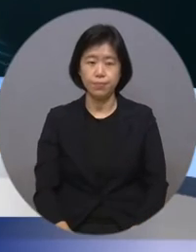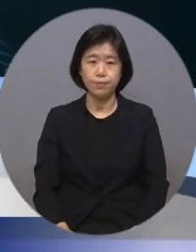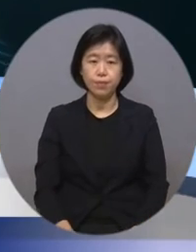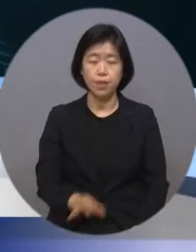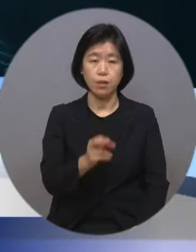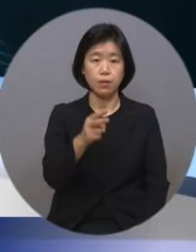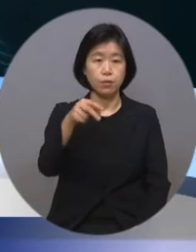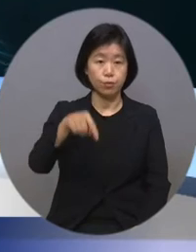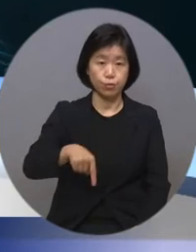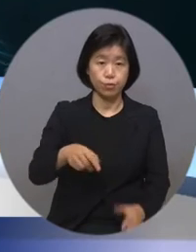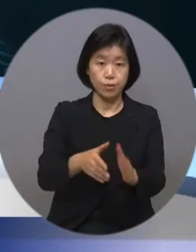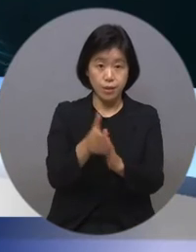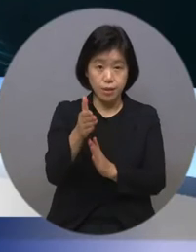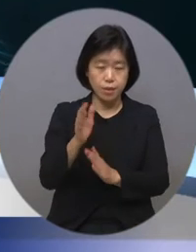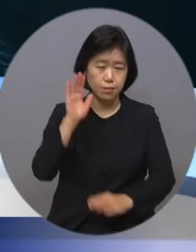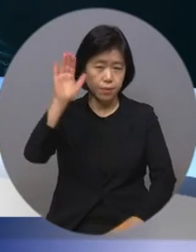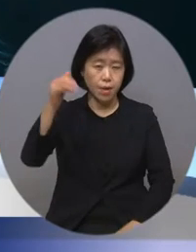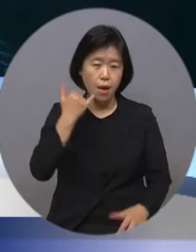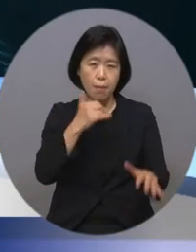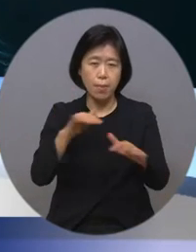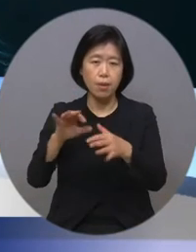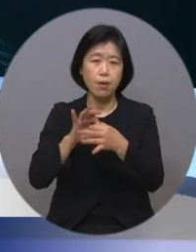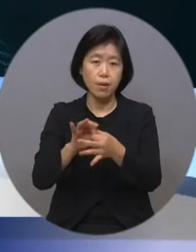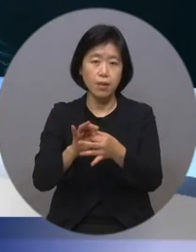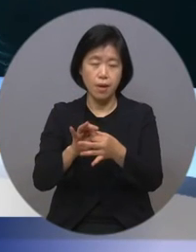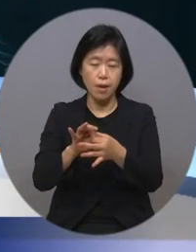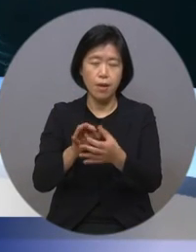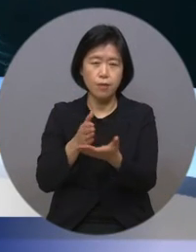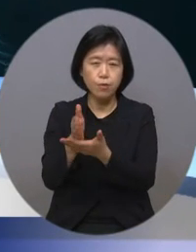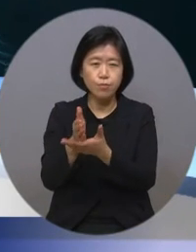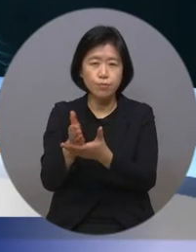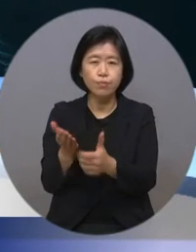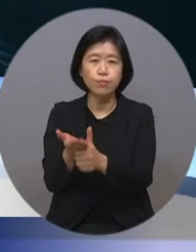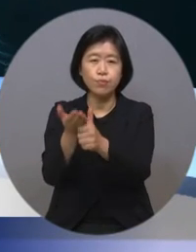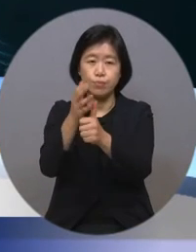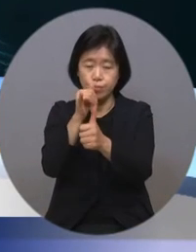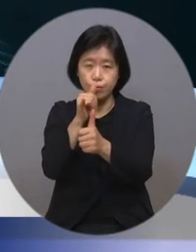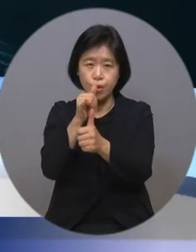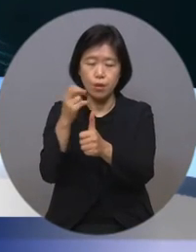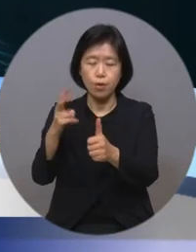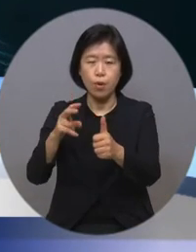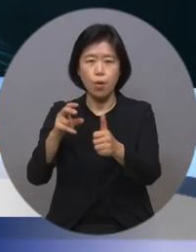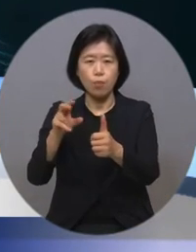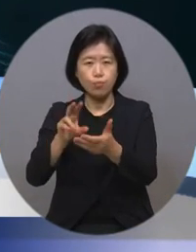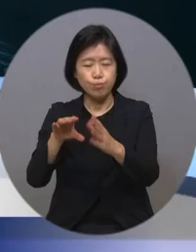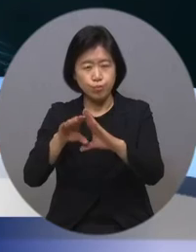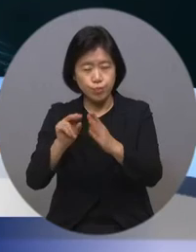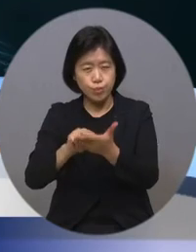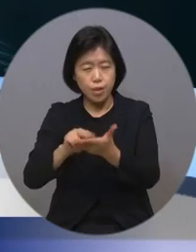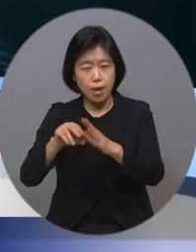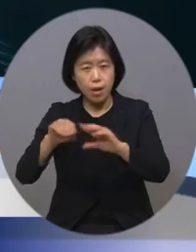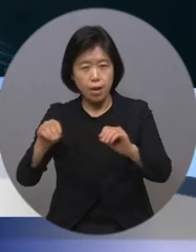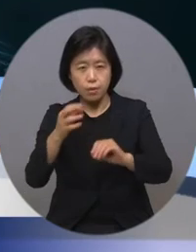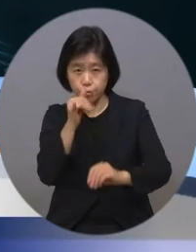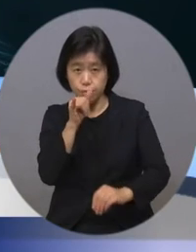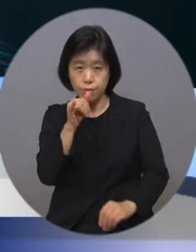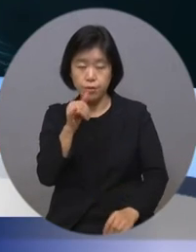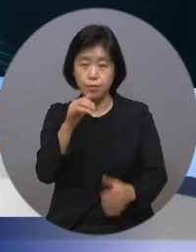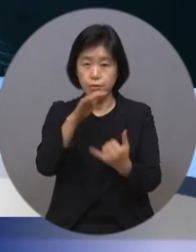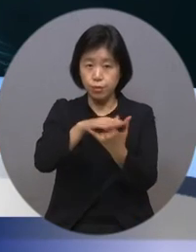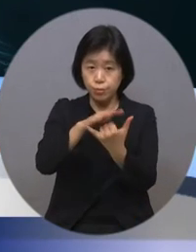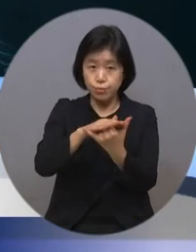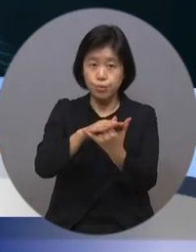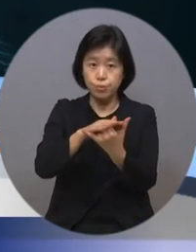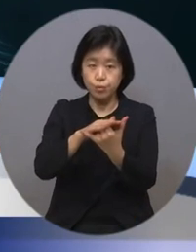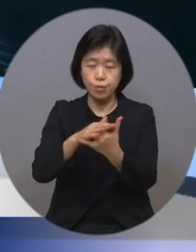여수시가 미래 해양 인재를 양성하고 해양 관련 재난 상황에서 청소년들의 대처 능력을 배양하기 위해 전국